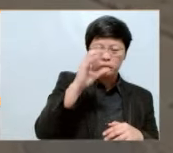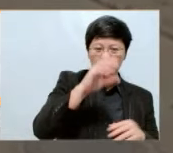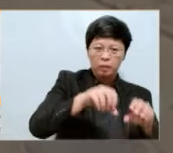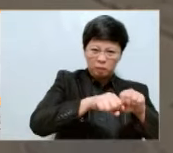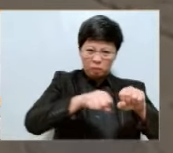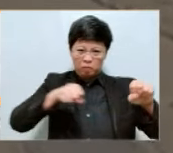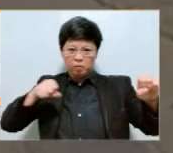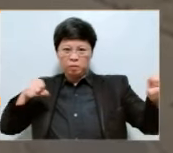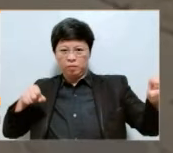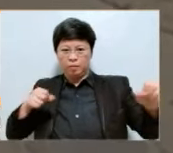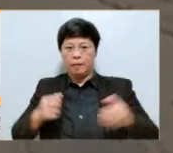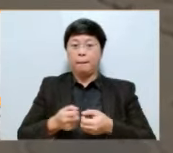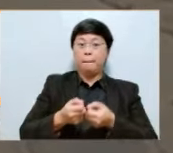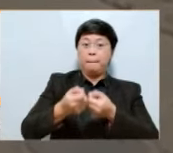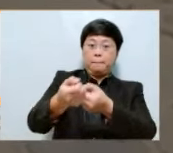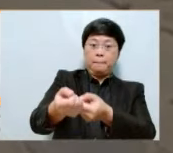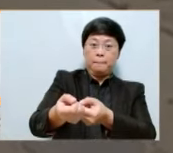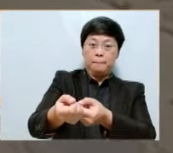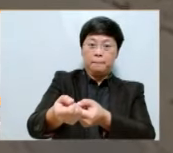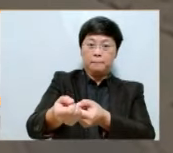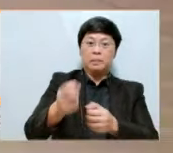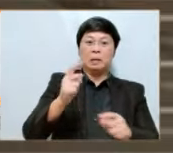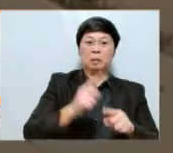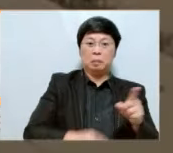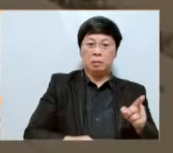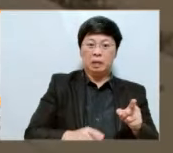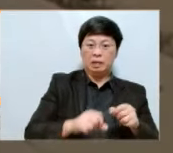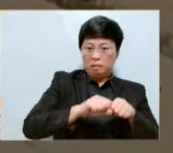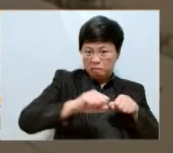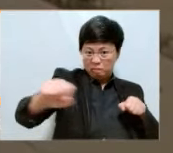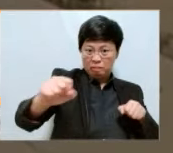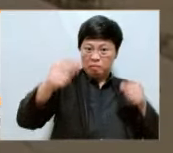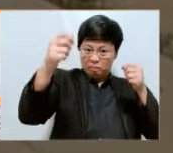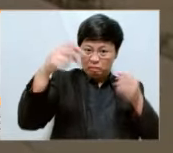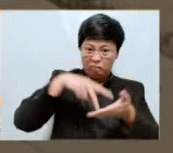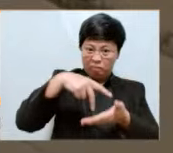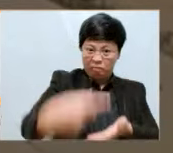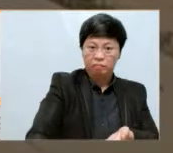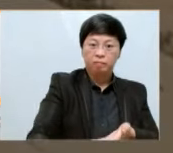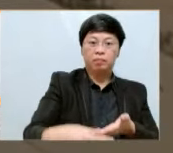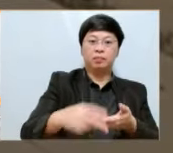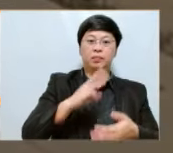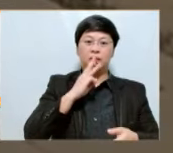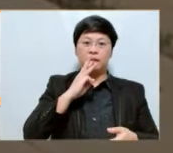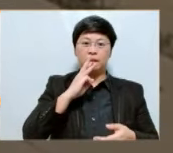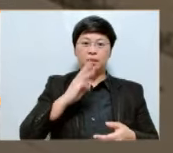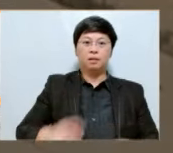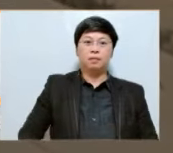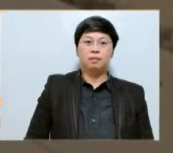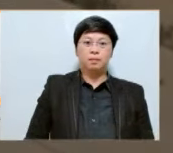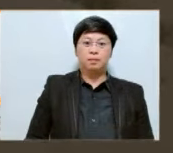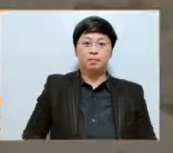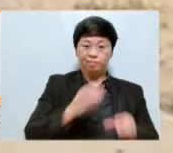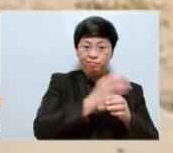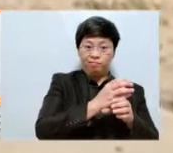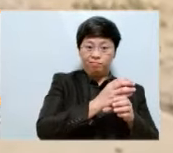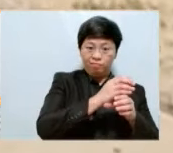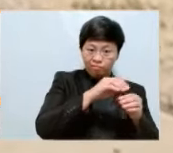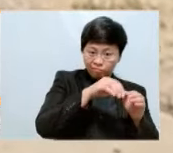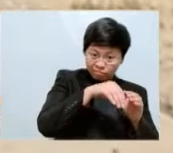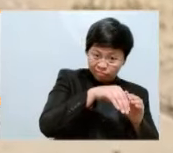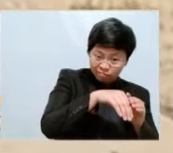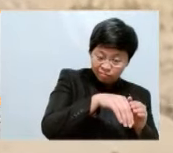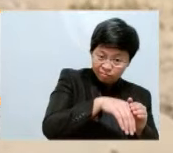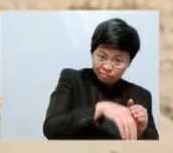driver. Yun nga lang, nahulog ang kawayan sa tubig. Sa puntong ito, unti-unti nang lumulubog ang sasakyan. Buti na lang